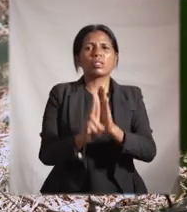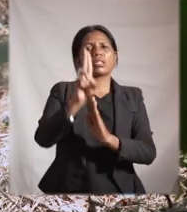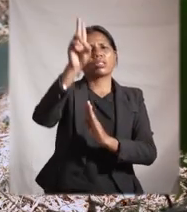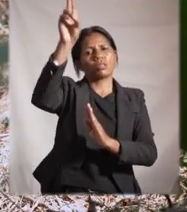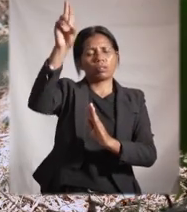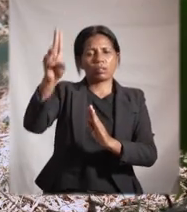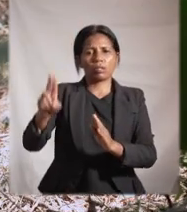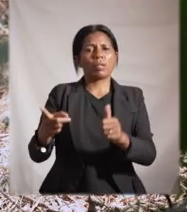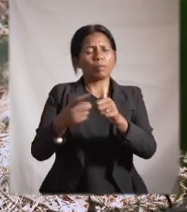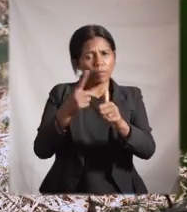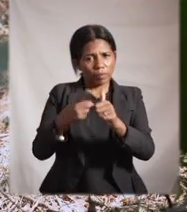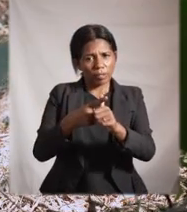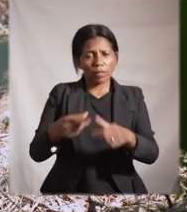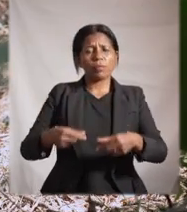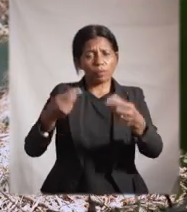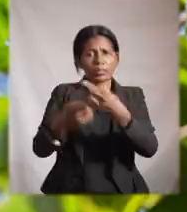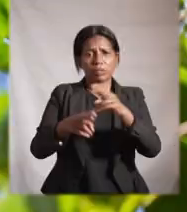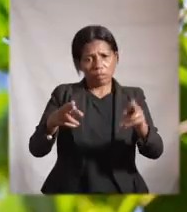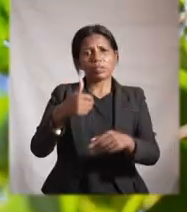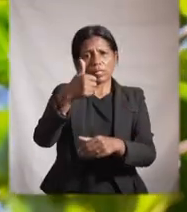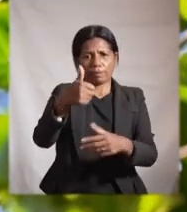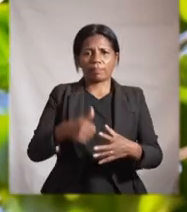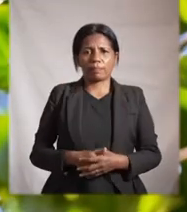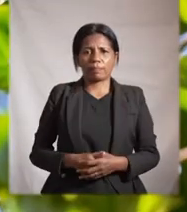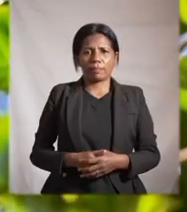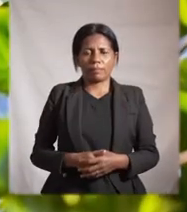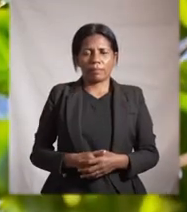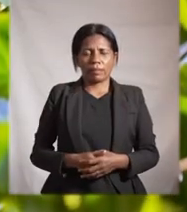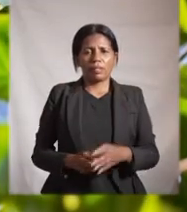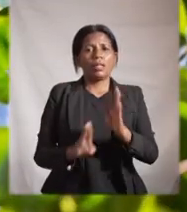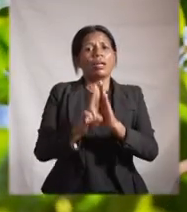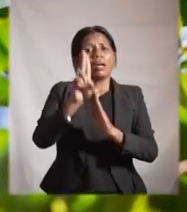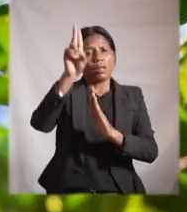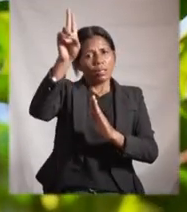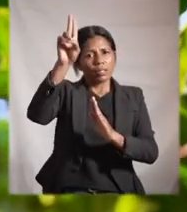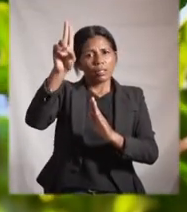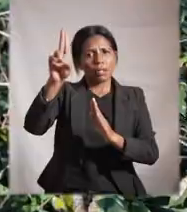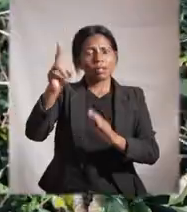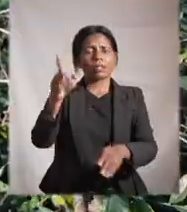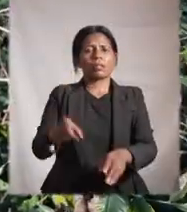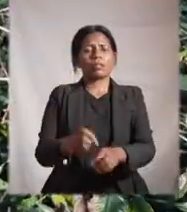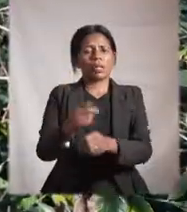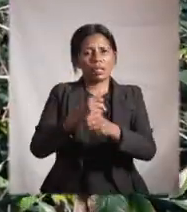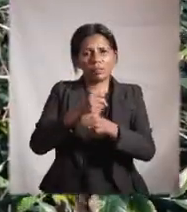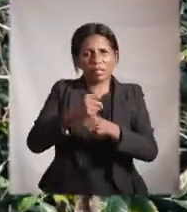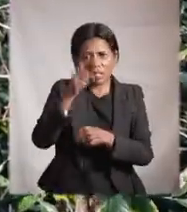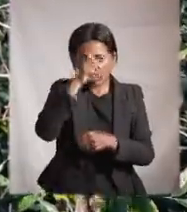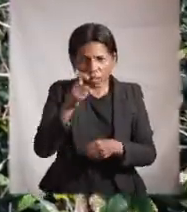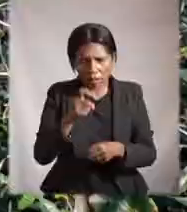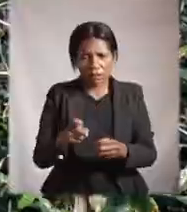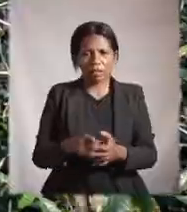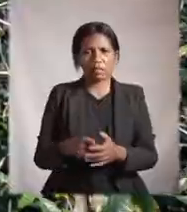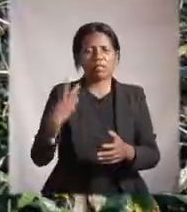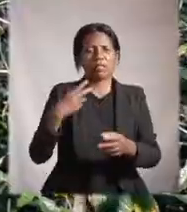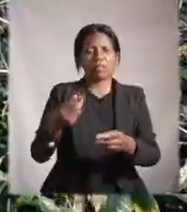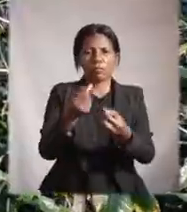kela, ne ne permiru los ne ya for resultar ne si diak, ne as, mai be clear clear ba kafe ne tu anu na, ne